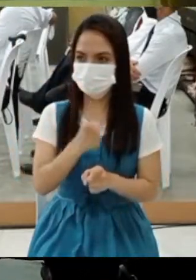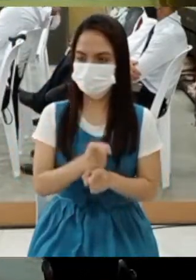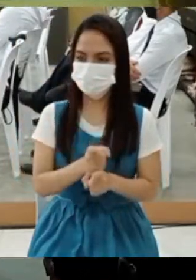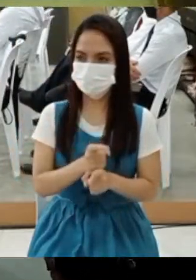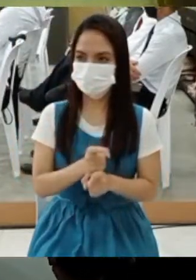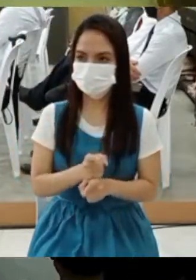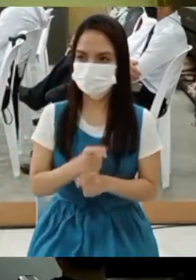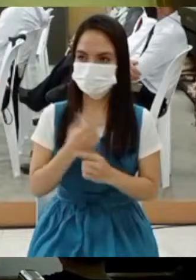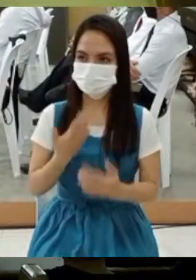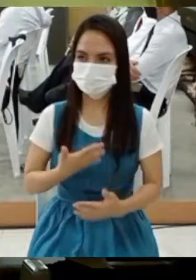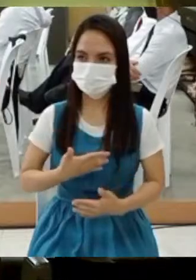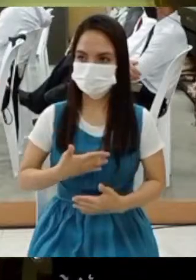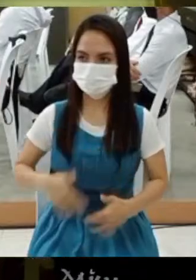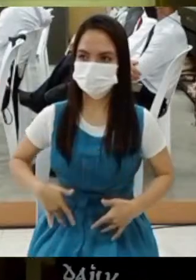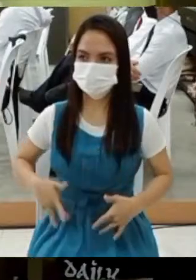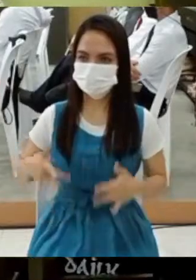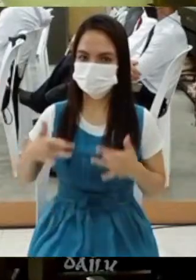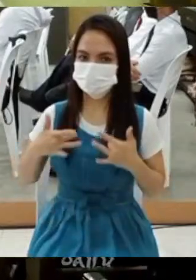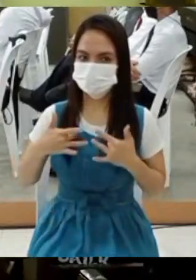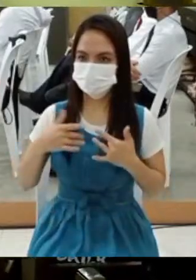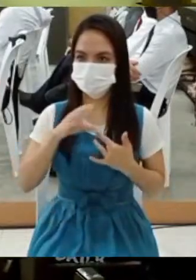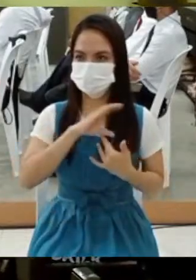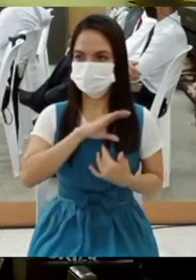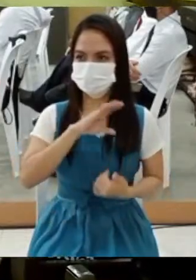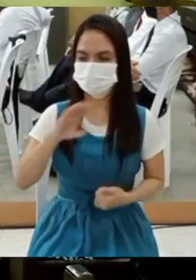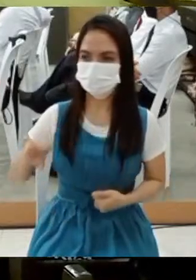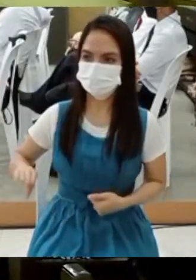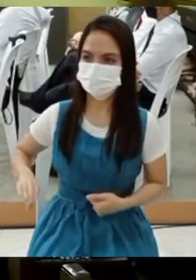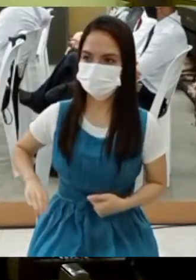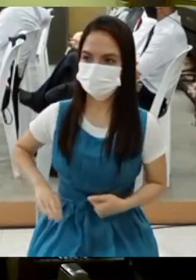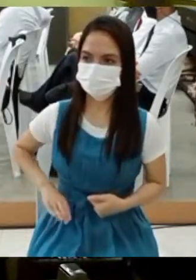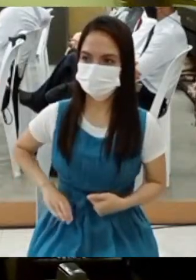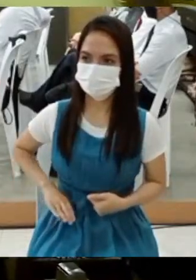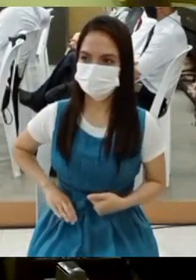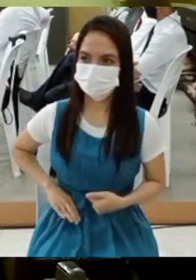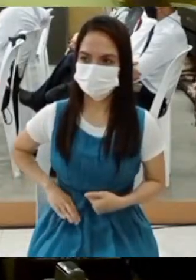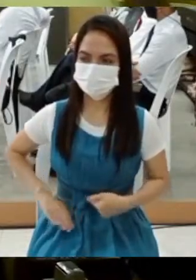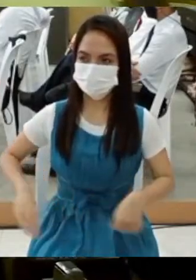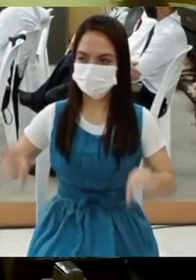tunay na buhay si Kristo,